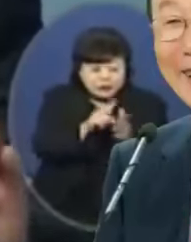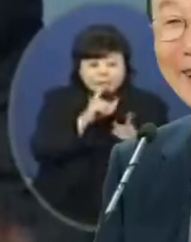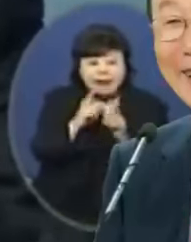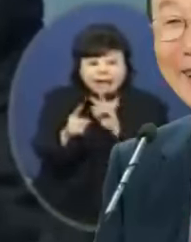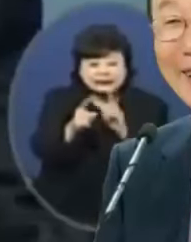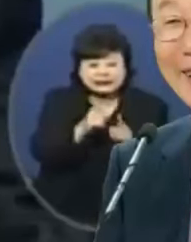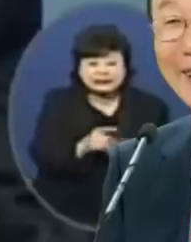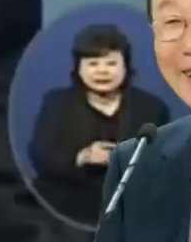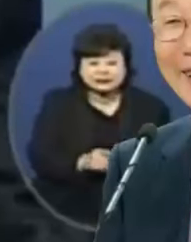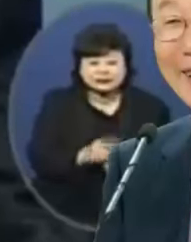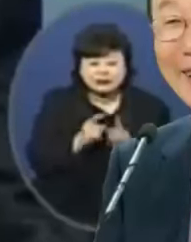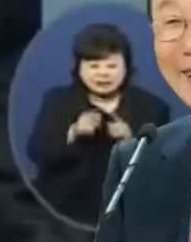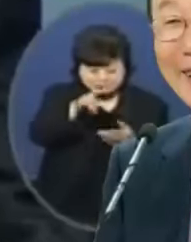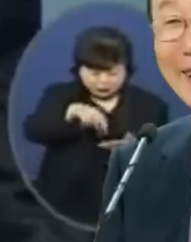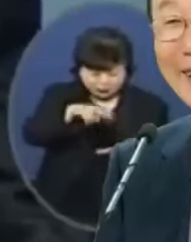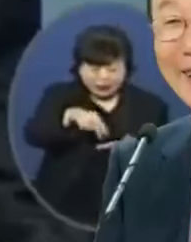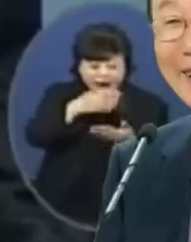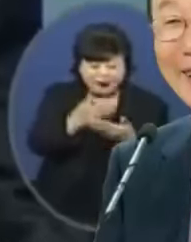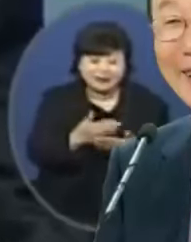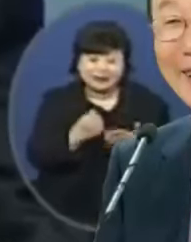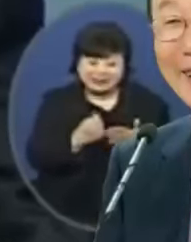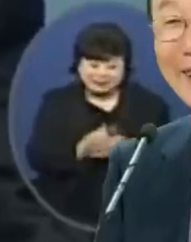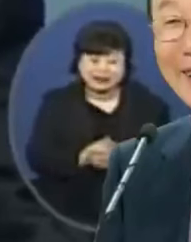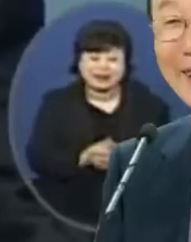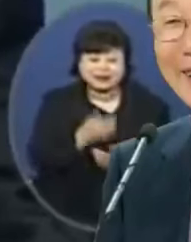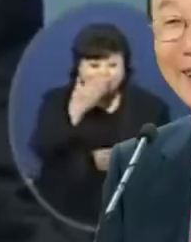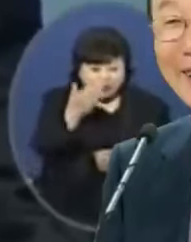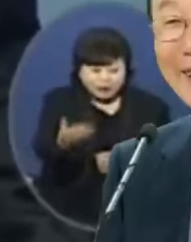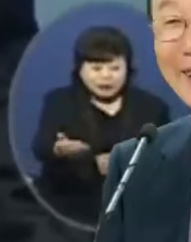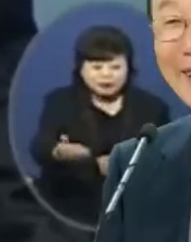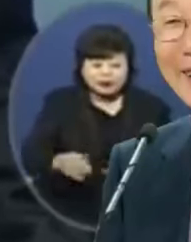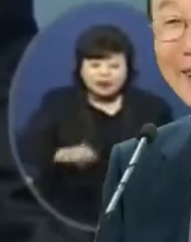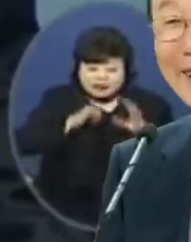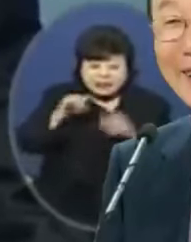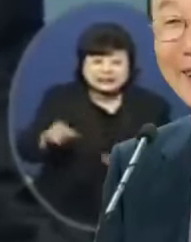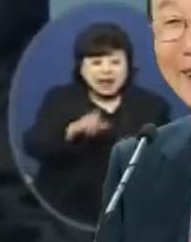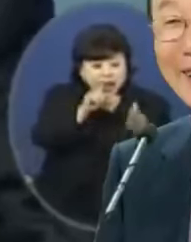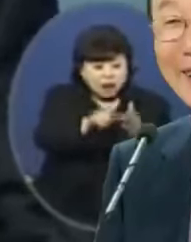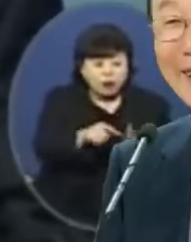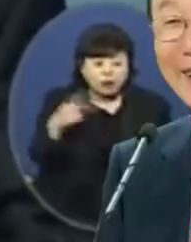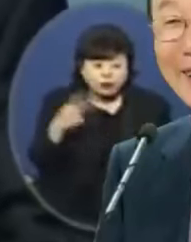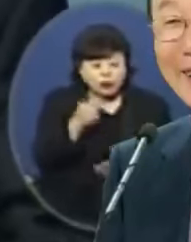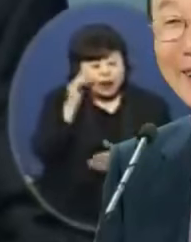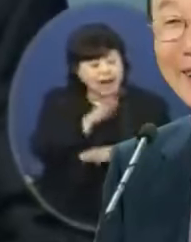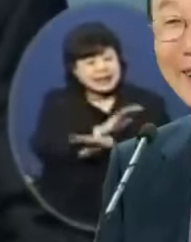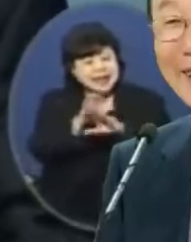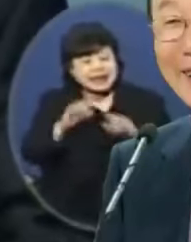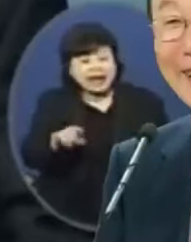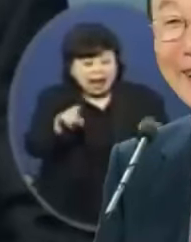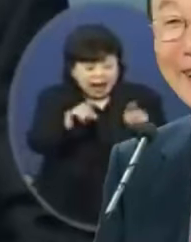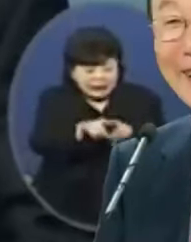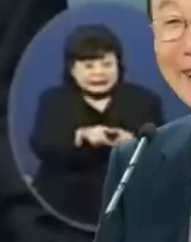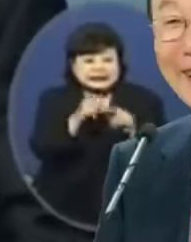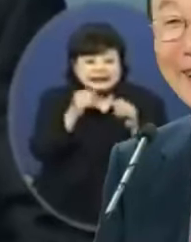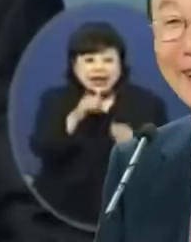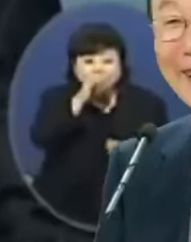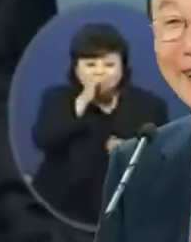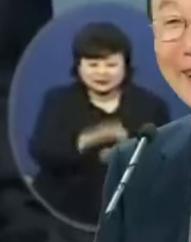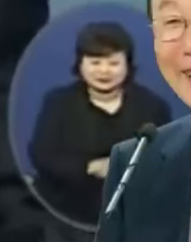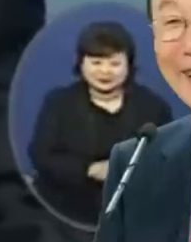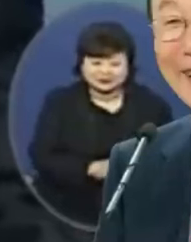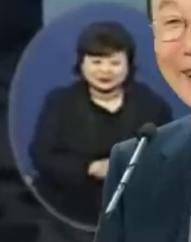말씀을 성경을 통해서 얻었기 때문에 여러분은 세상에 살 뿐 아니라 하늘나라 속에서도 동시에 살고 있는